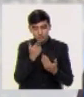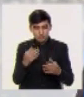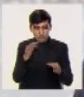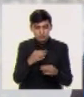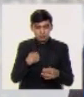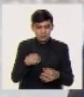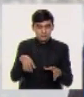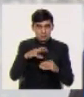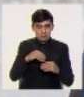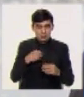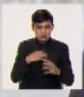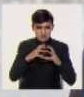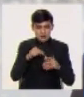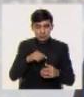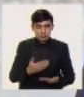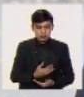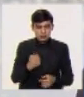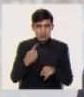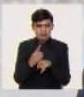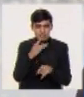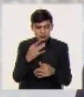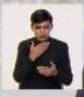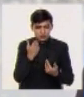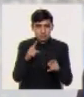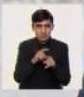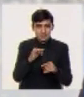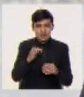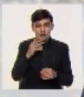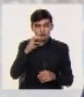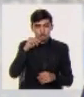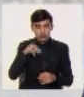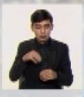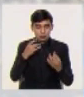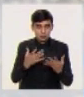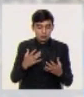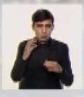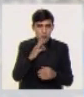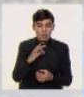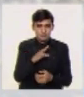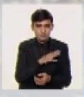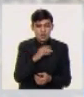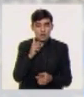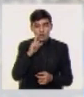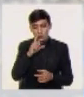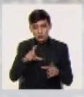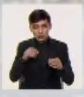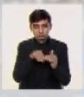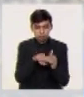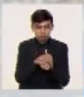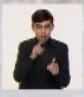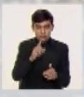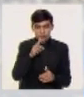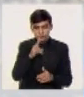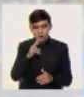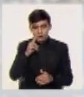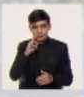Мы все живем в этом мире, мы прожили уже не один раз, когда просто счета обнулялись. Люди будут копить год, два, три, а потом окажется, что у